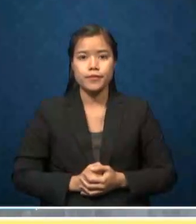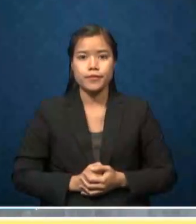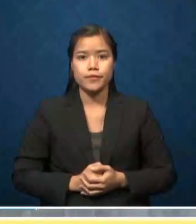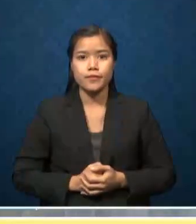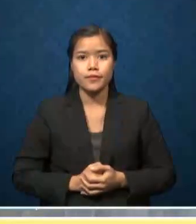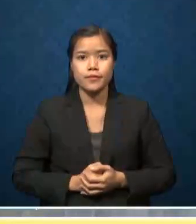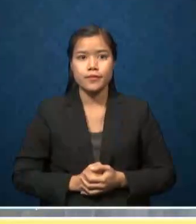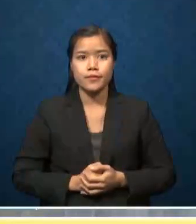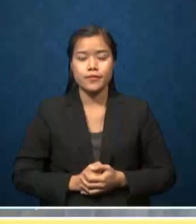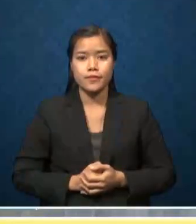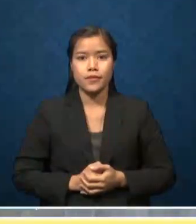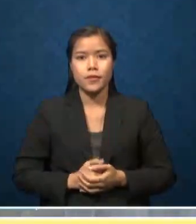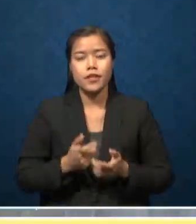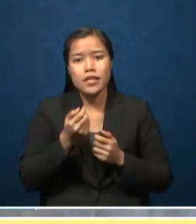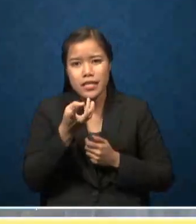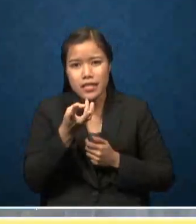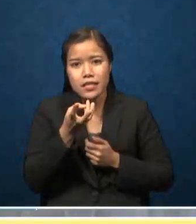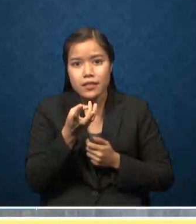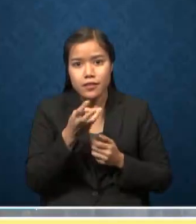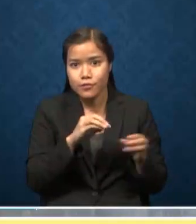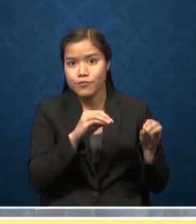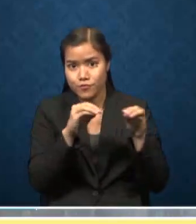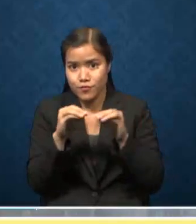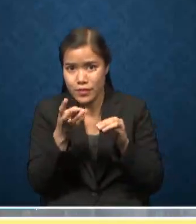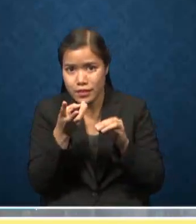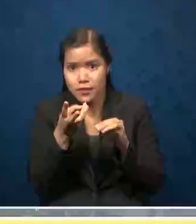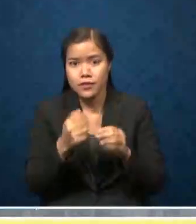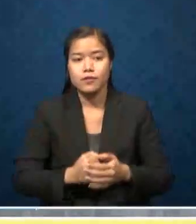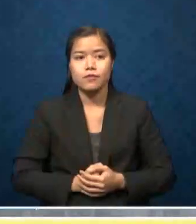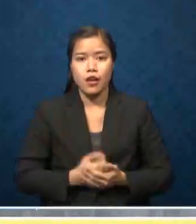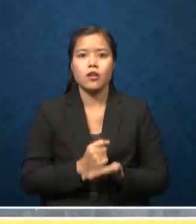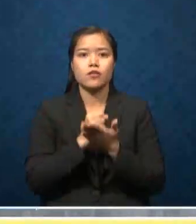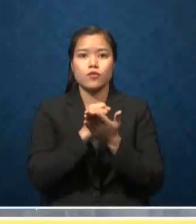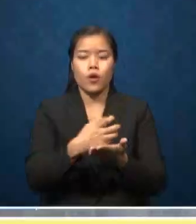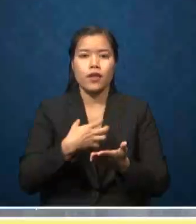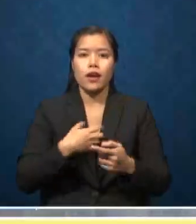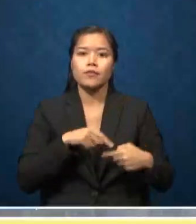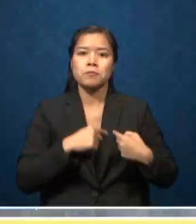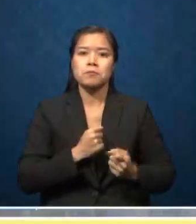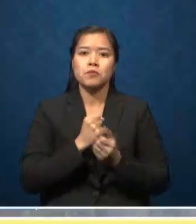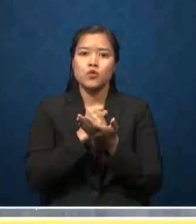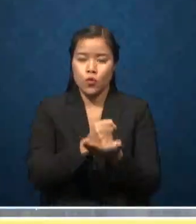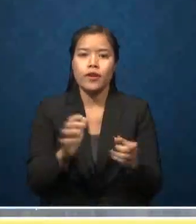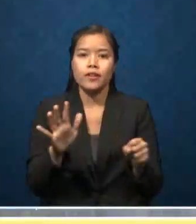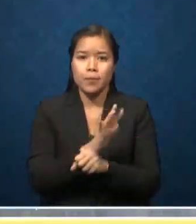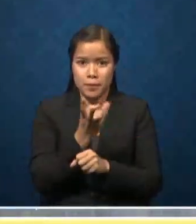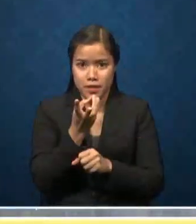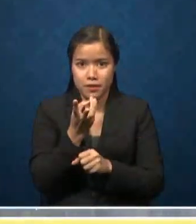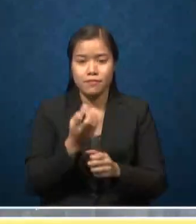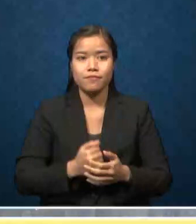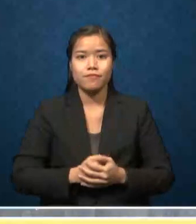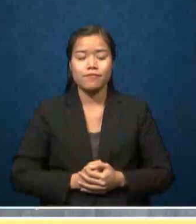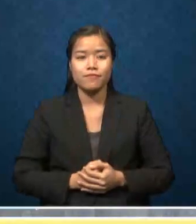ขออนุญาตท่านประธานอีกนิดเดียวไหนๆช่วยกันแล้วก็ช่วยกันเต็มที่นะครับนิดเดียวครับขอ